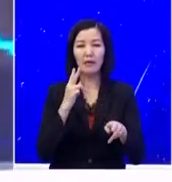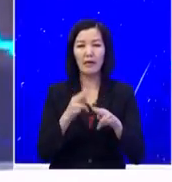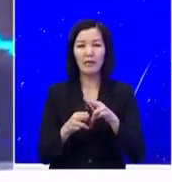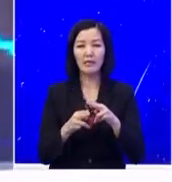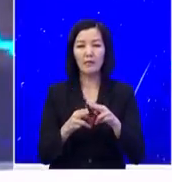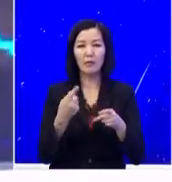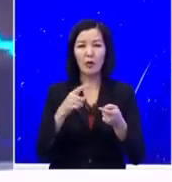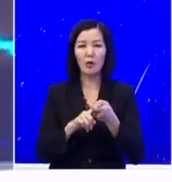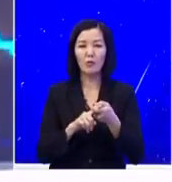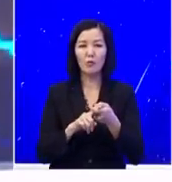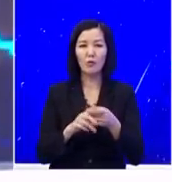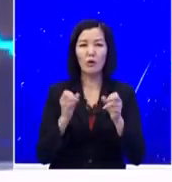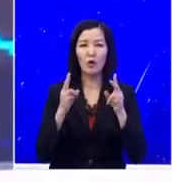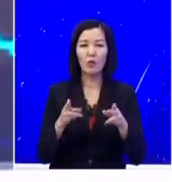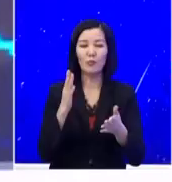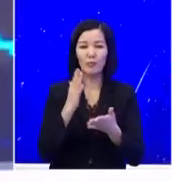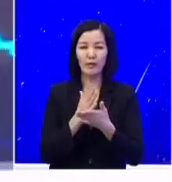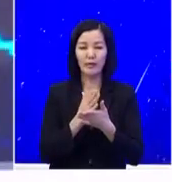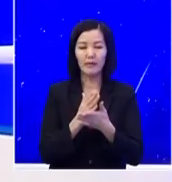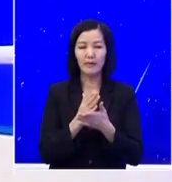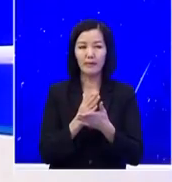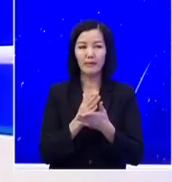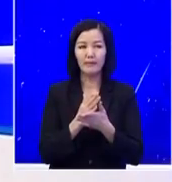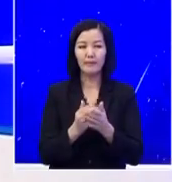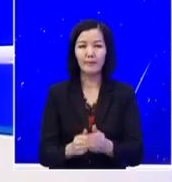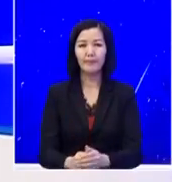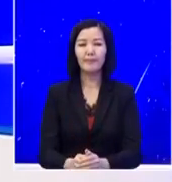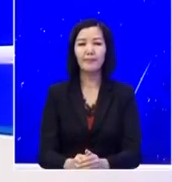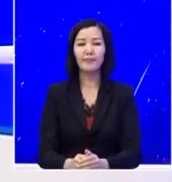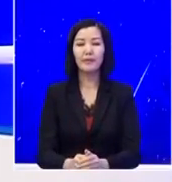қаупі толық сейілген жоқ.